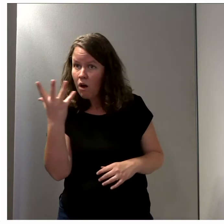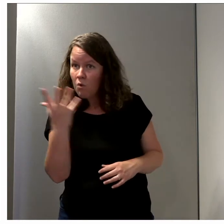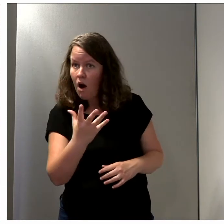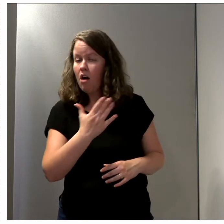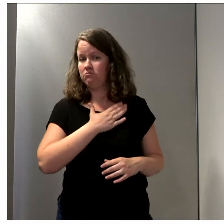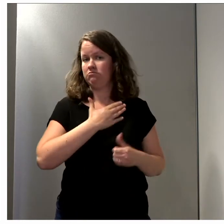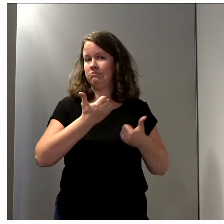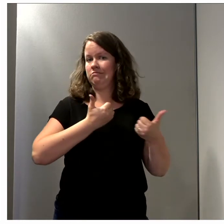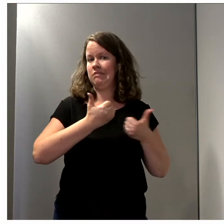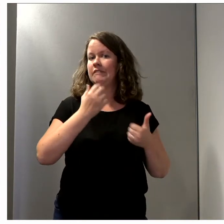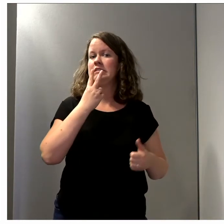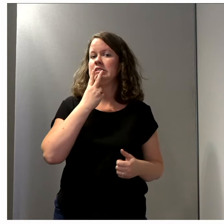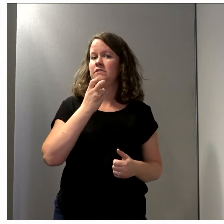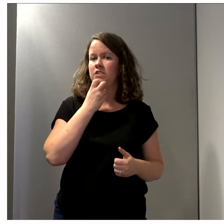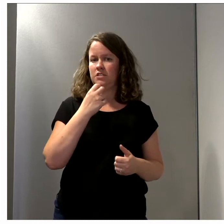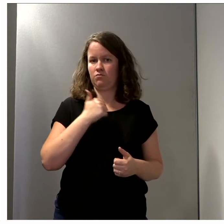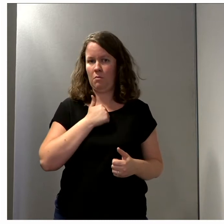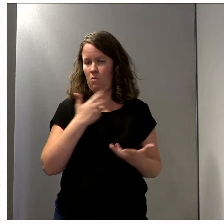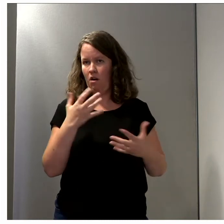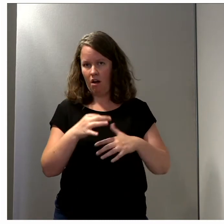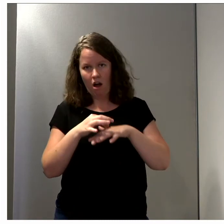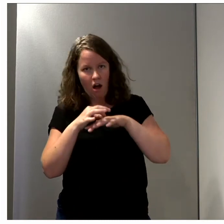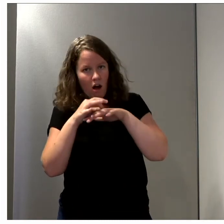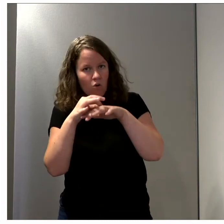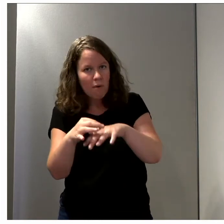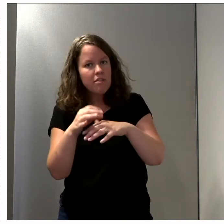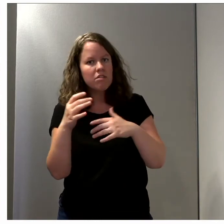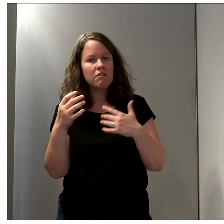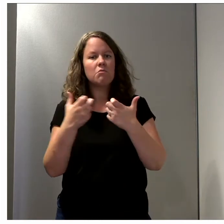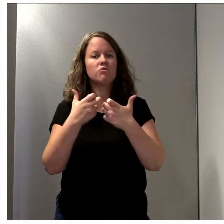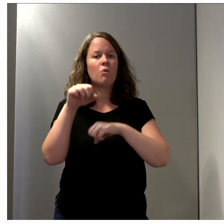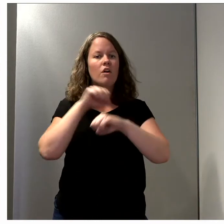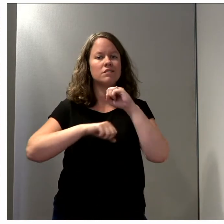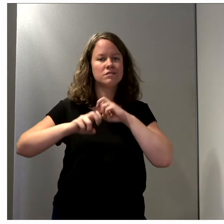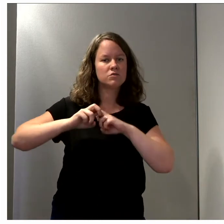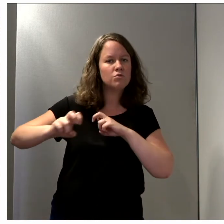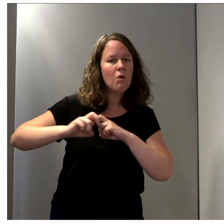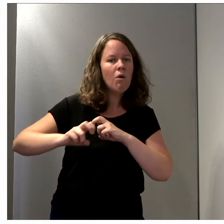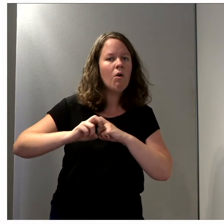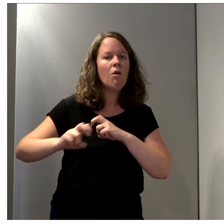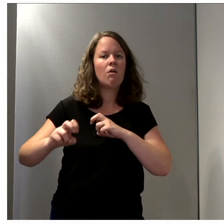service civique, j'ai aussi, je les ai accompagnés dans le transport,